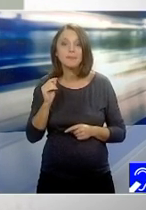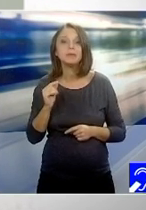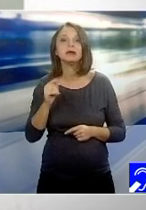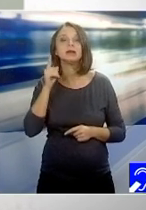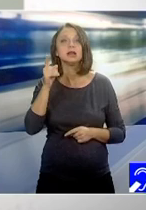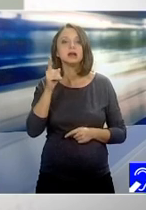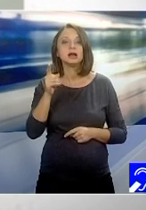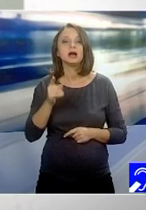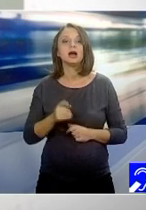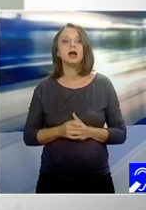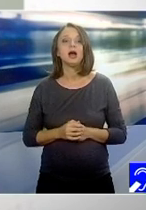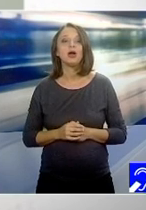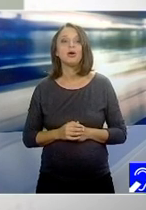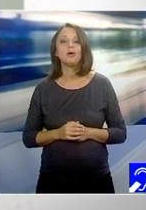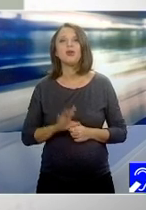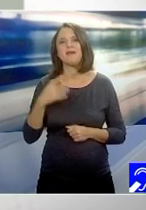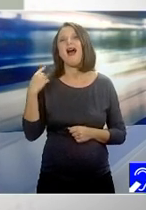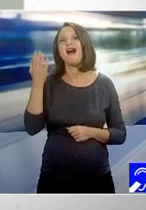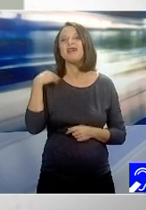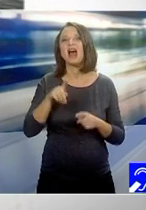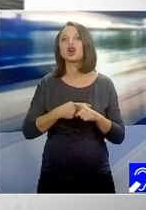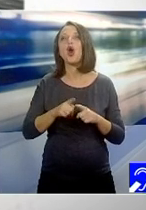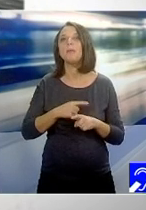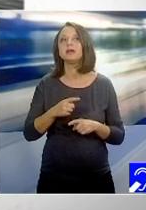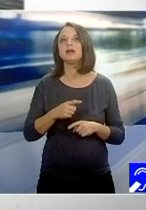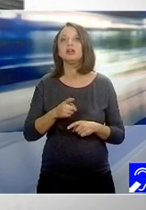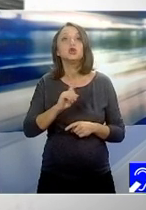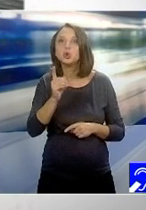aveau condamnări. Nu erau numai romi, erau și era de la Budacul de Sus.